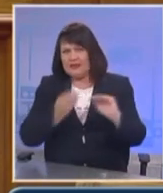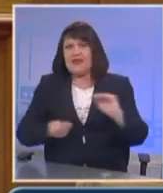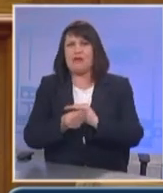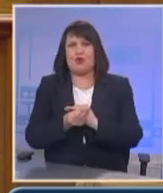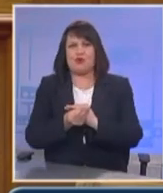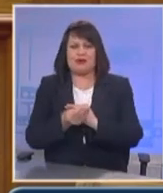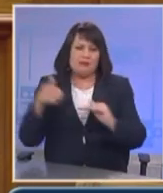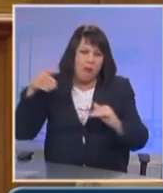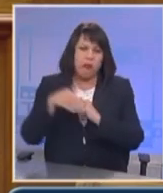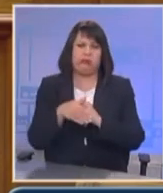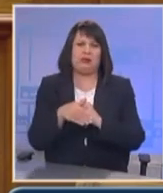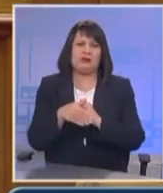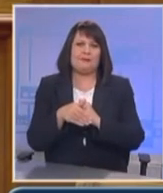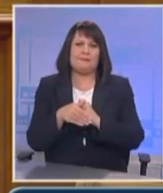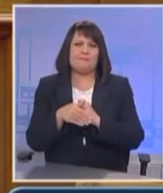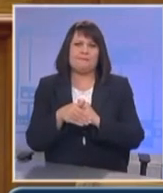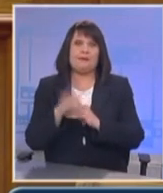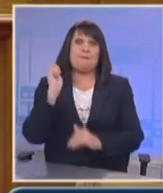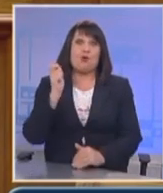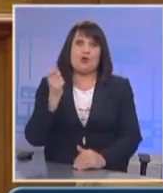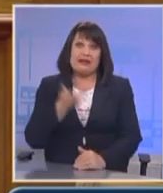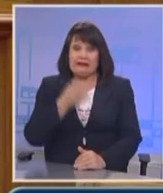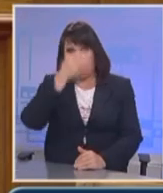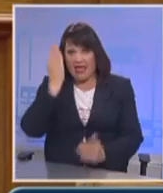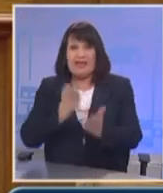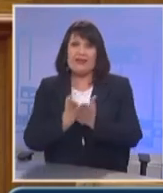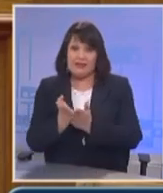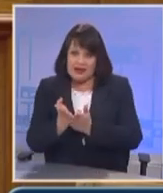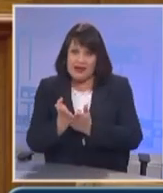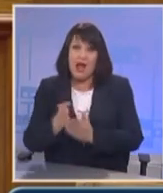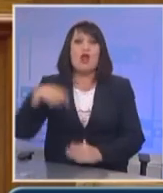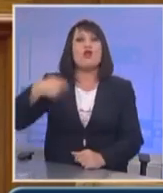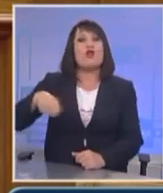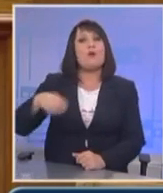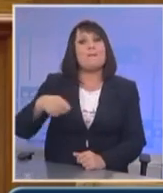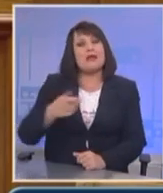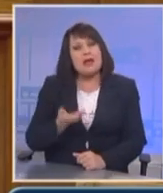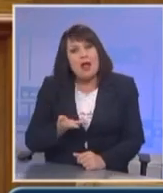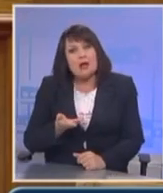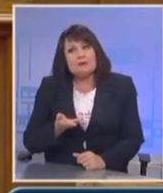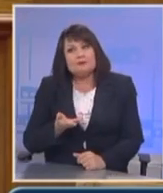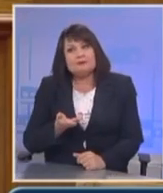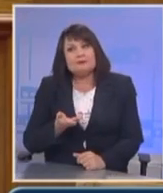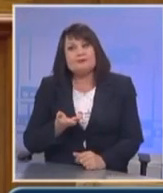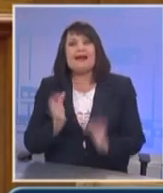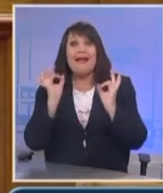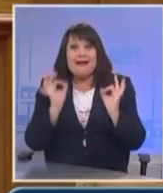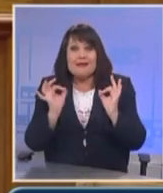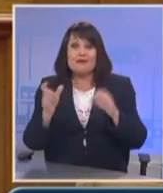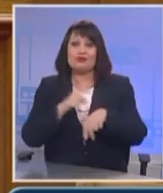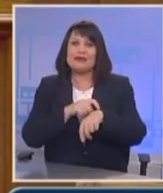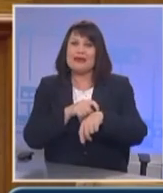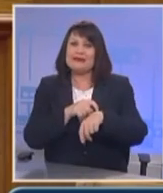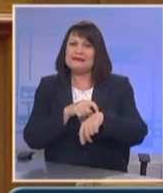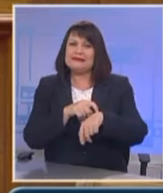καταρρεύσει και πολιτικά και ηθικά και νομικά, είναι ακριβώς η στιγμή